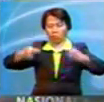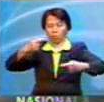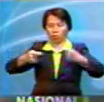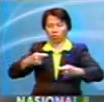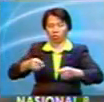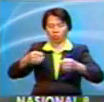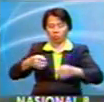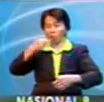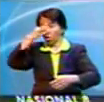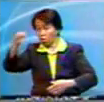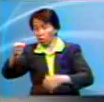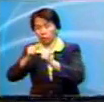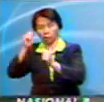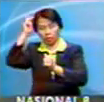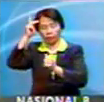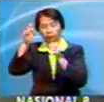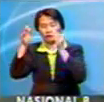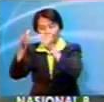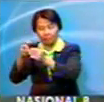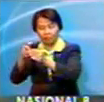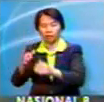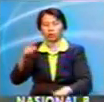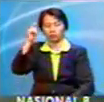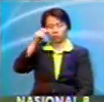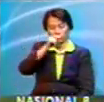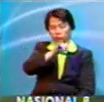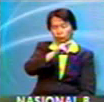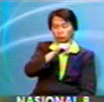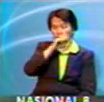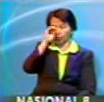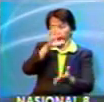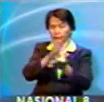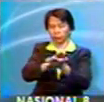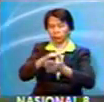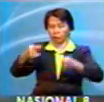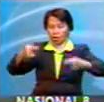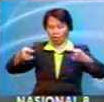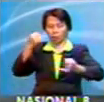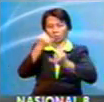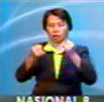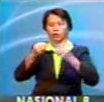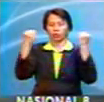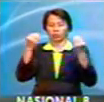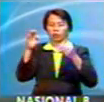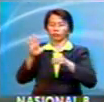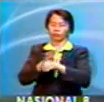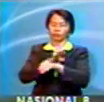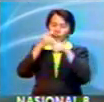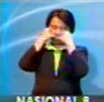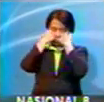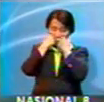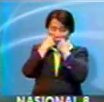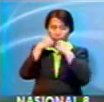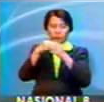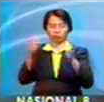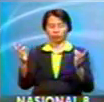taksub dengan politik yang sempit. Tuan Yusof seperti tidak percaya sengketa itu berakhir dalam majlis yang cukup mengharukan